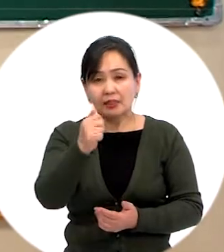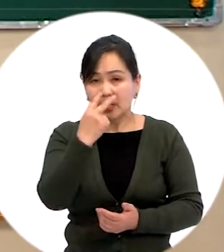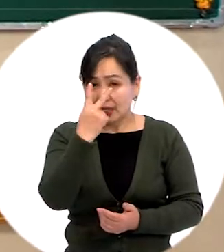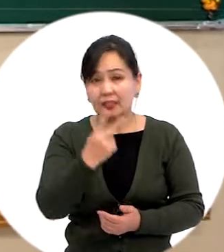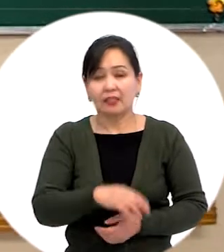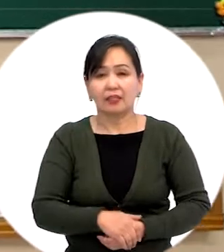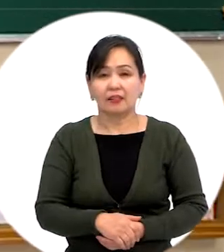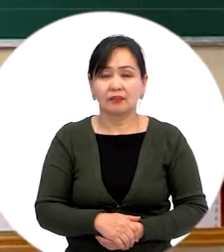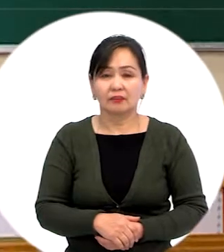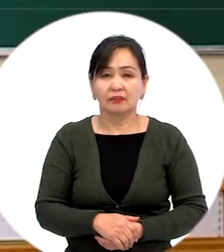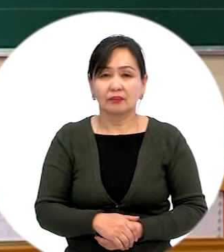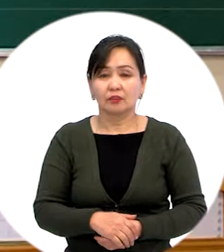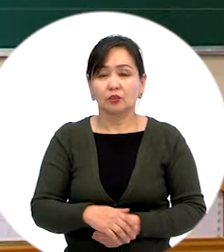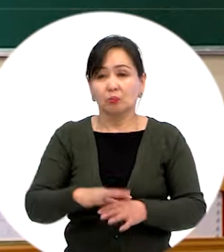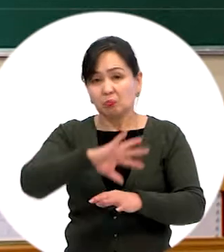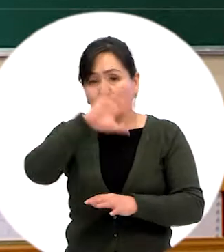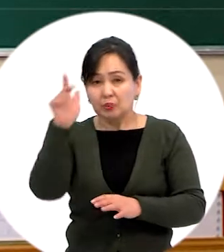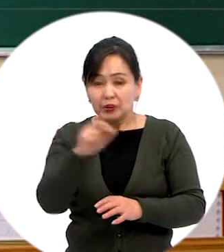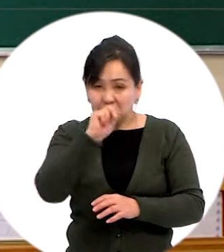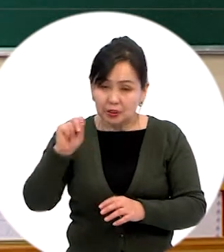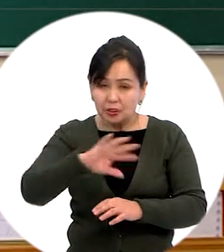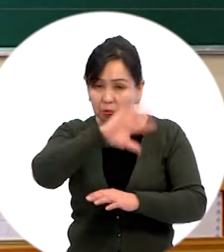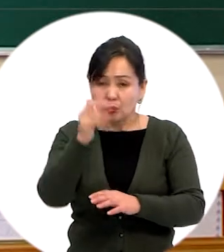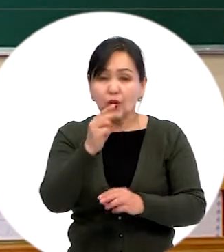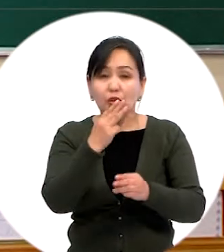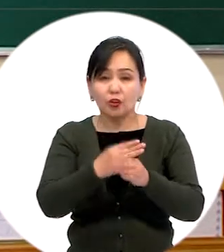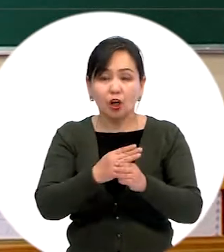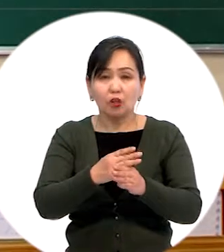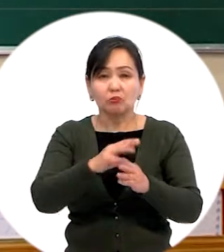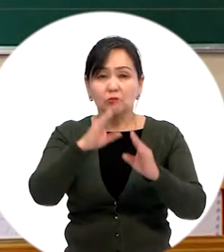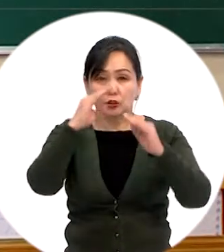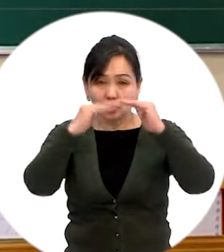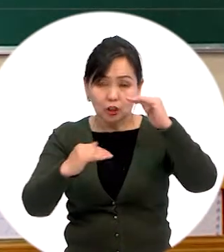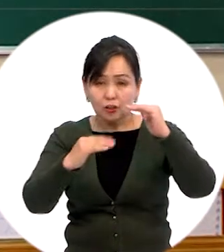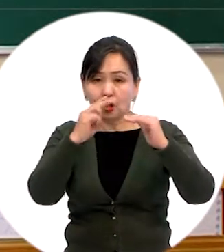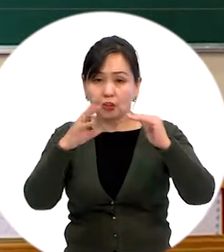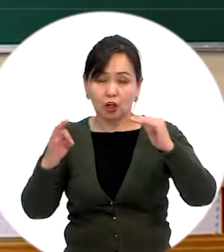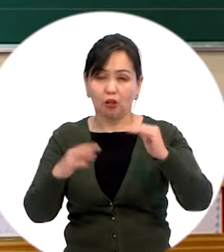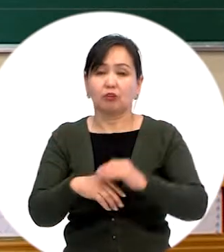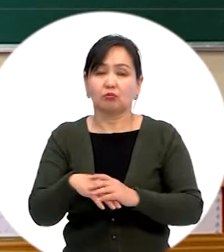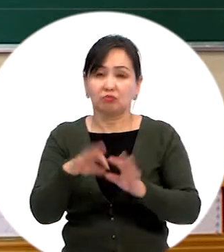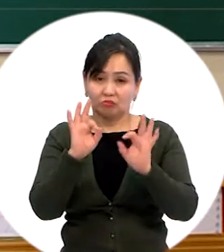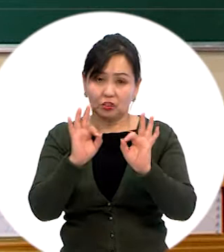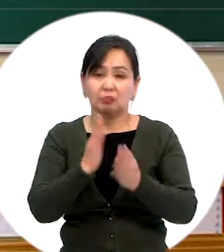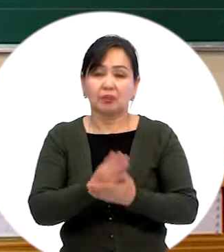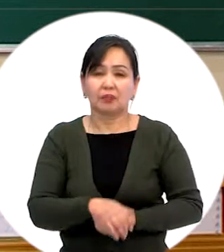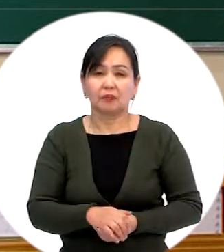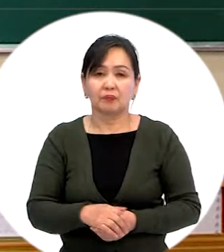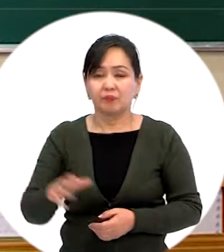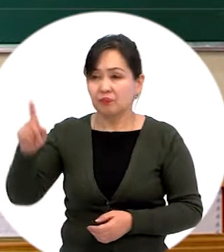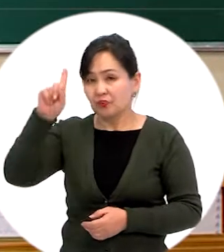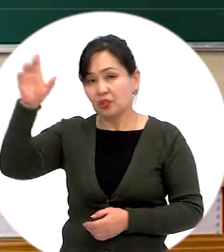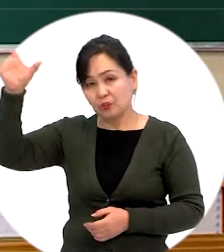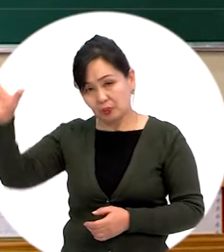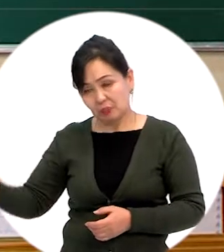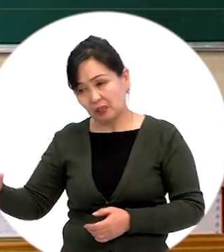Сайн байна. Бүгдээрээ сондгой тоонууд байна. За, бүх эхний